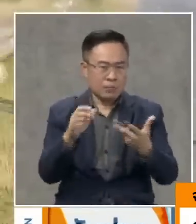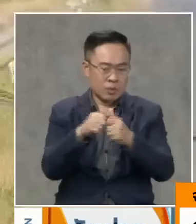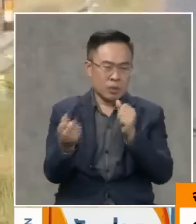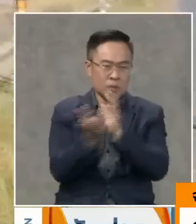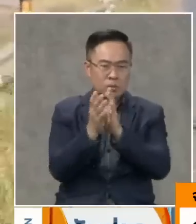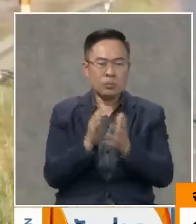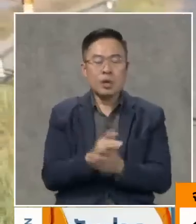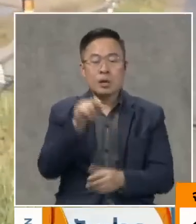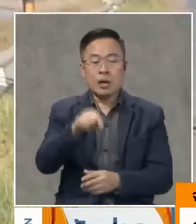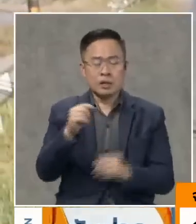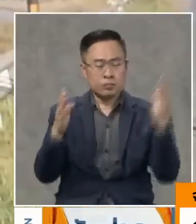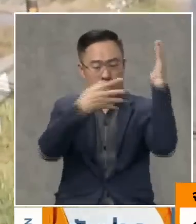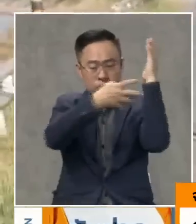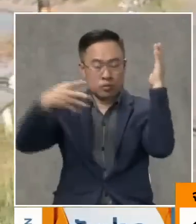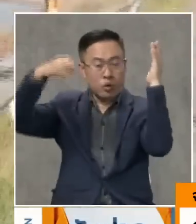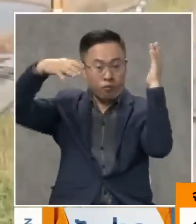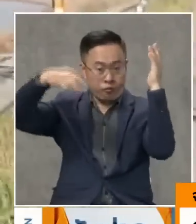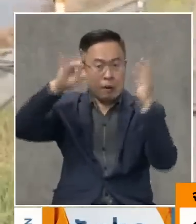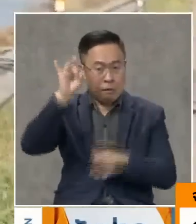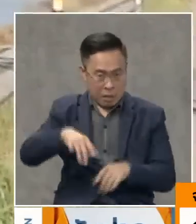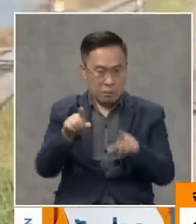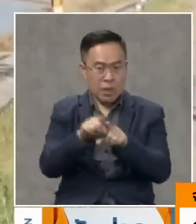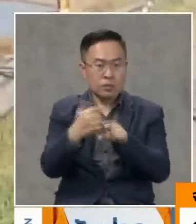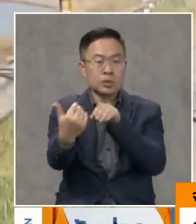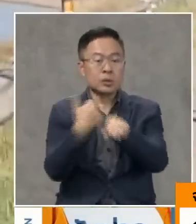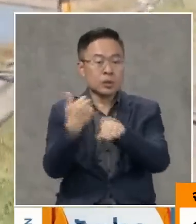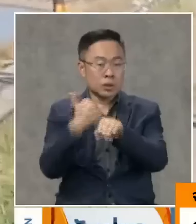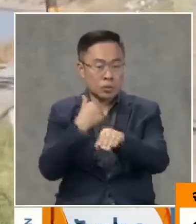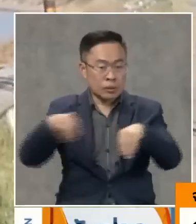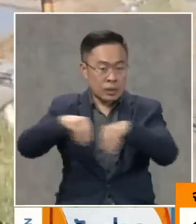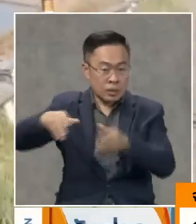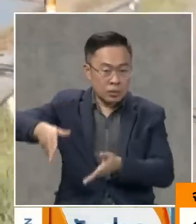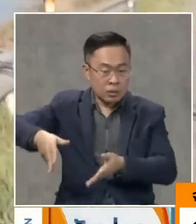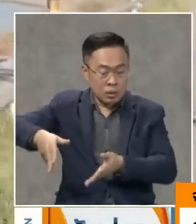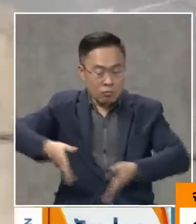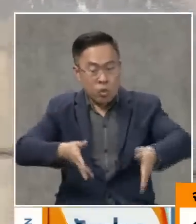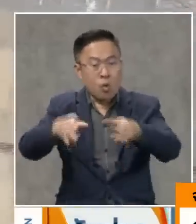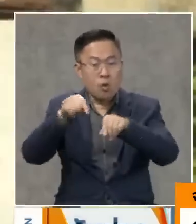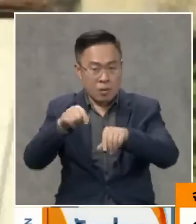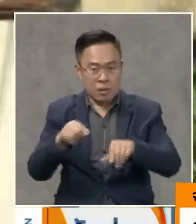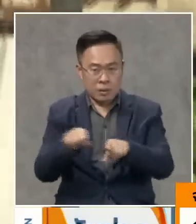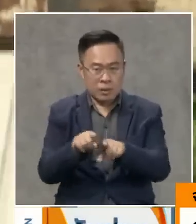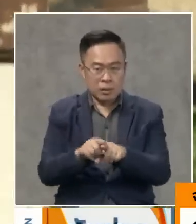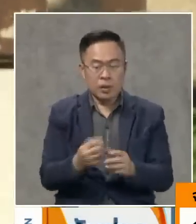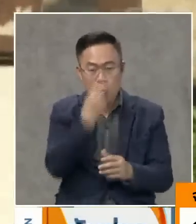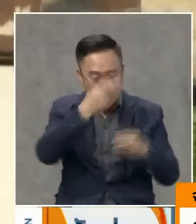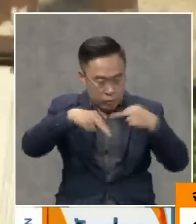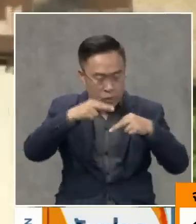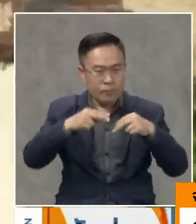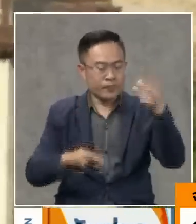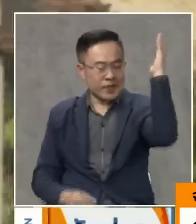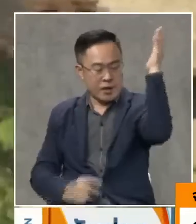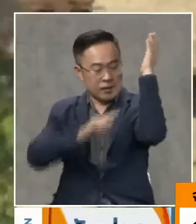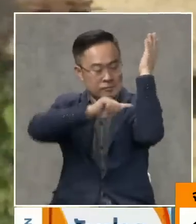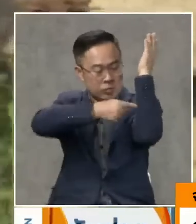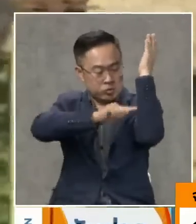ที่พักผู้โดยสารบริเวณริมถนนคันคลองชลประทานต้นหนึ่งมันมีร่องรอยของน็อตน่ะน็อตที่ยึดเสาไฟฟ้าถูก